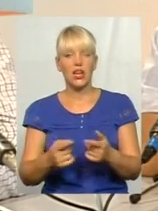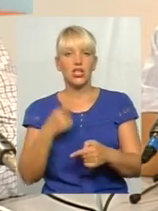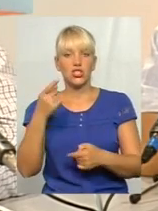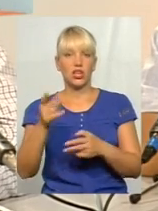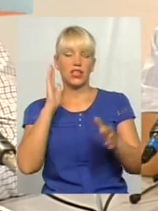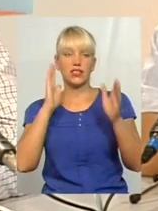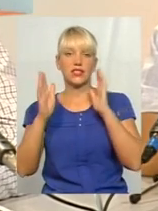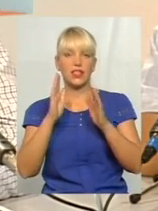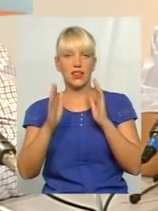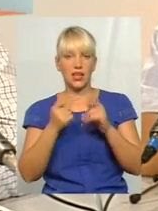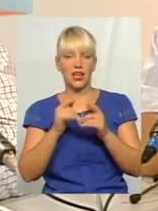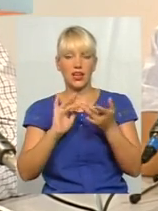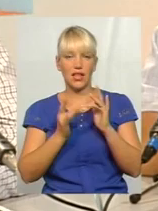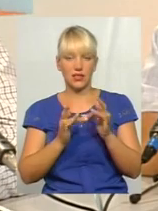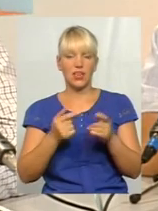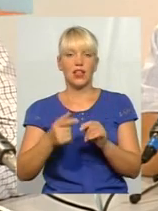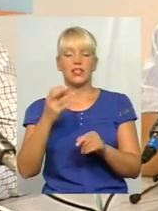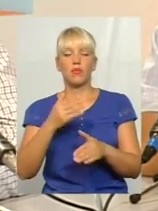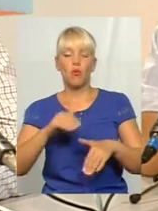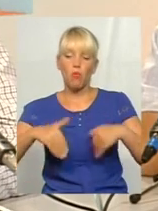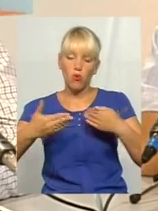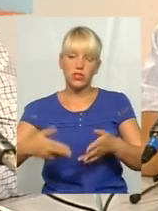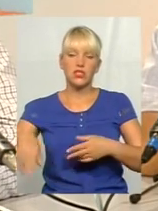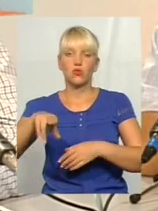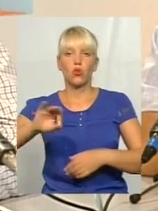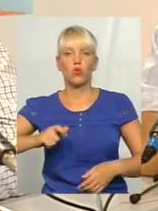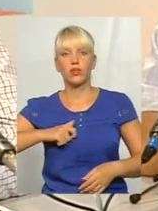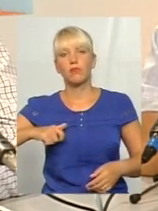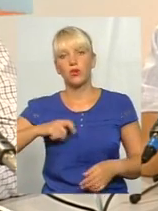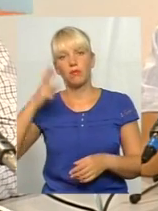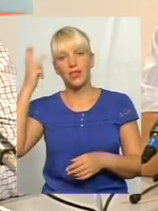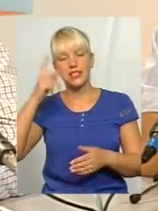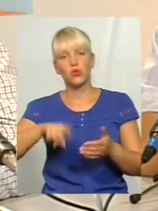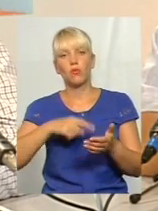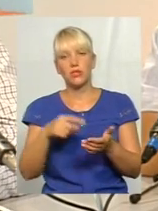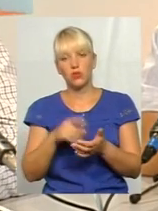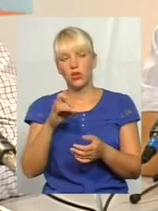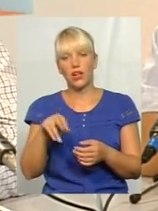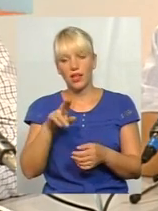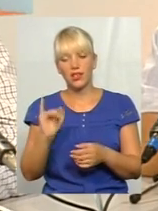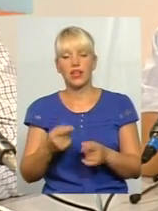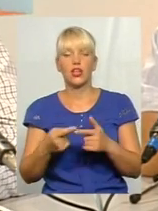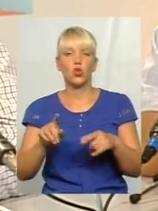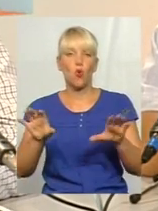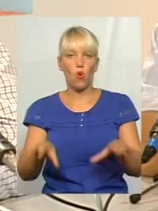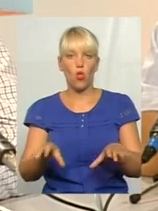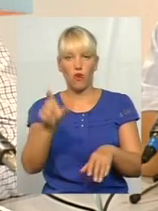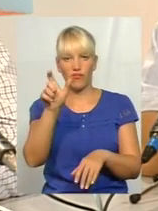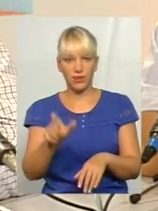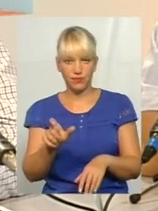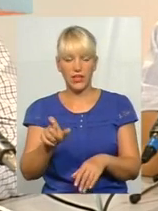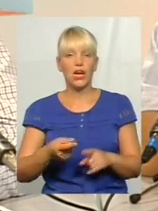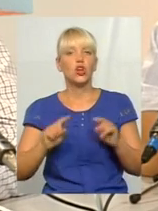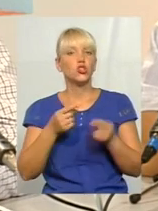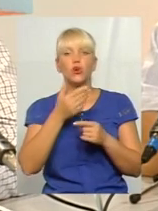інтернет з певною пропозицією і до депутатів Хмельницької міської ради І до голови